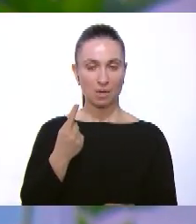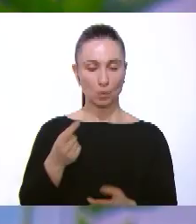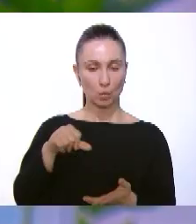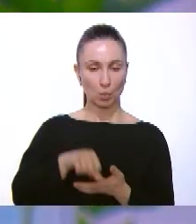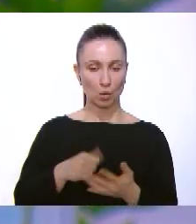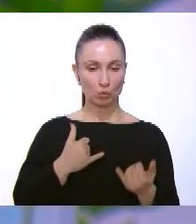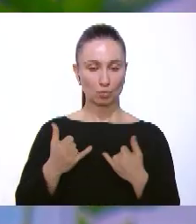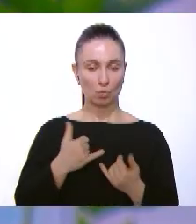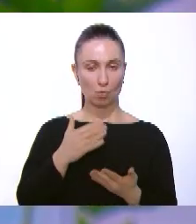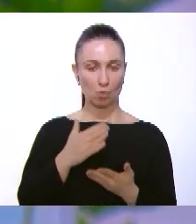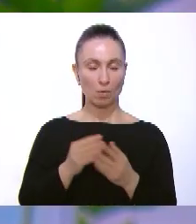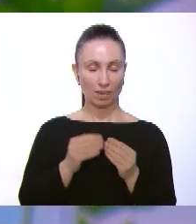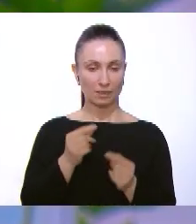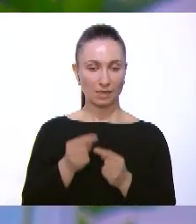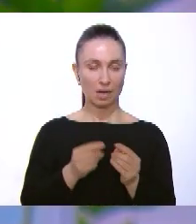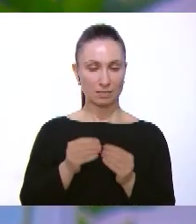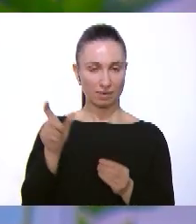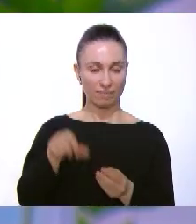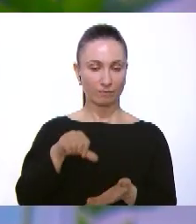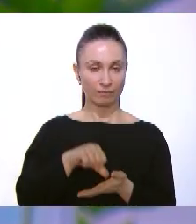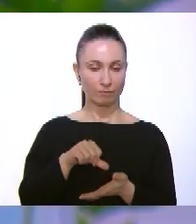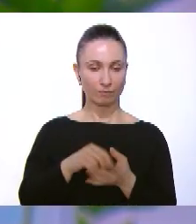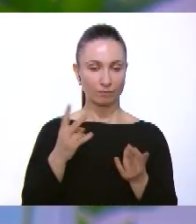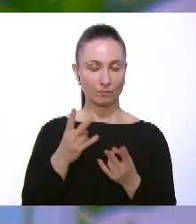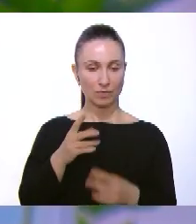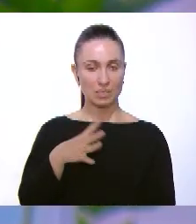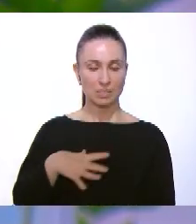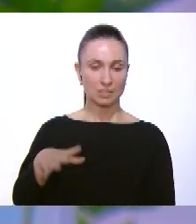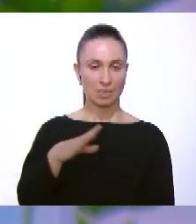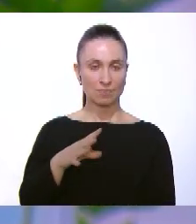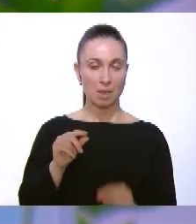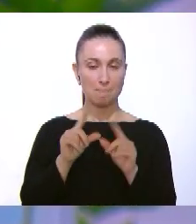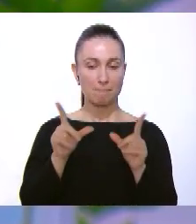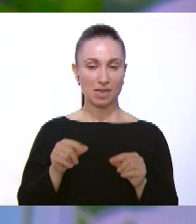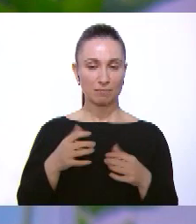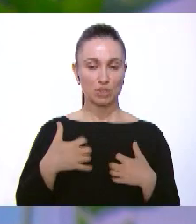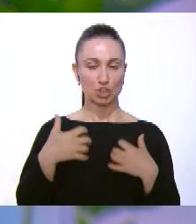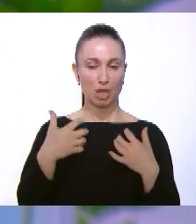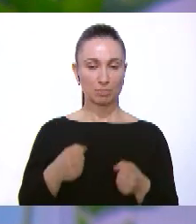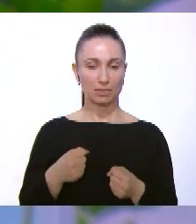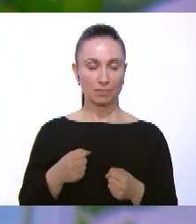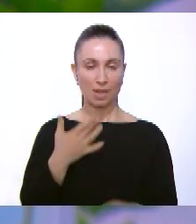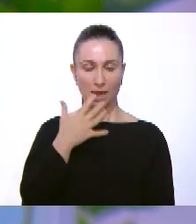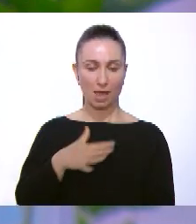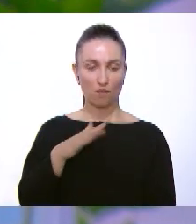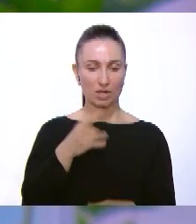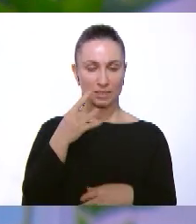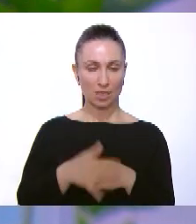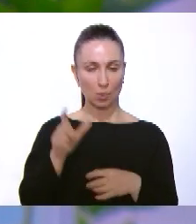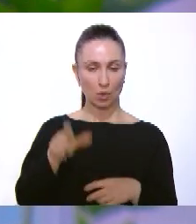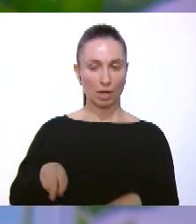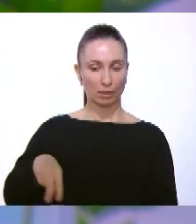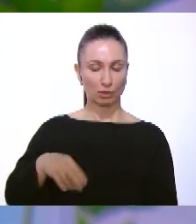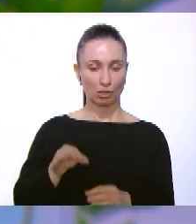ბლოკის სტუმარი და ტრადიციული სტუმარი გახლავთ საქართველოს ფილტვის ჯანმრთელობის ეროვნული ცენტრის